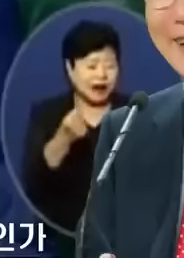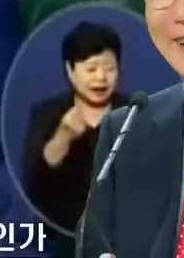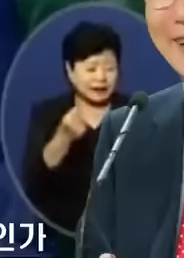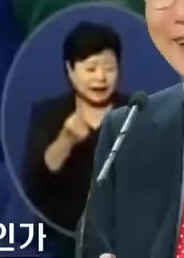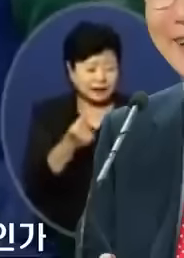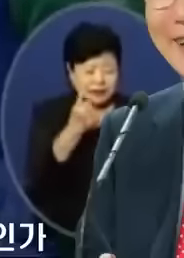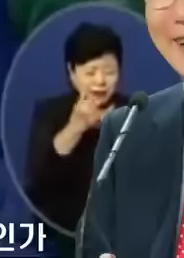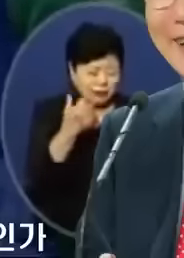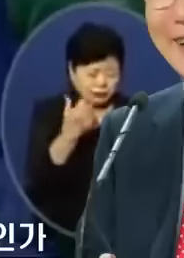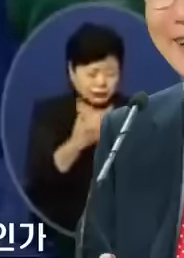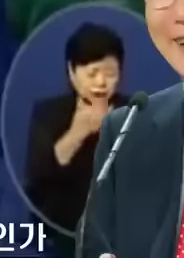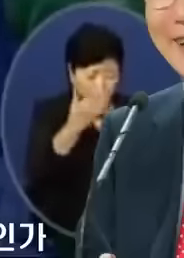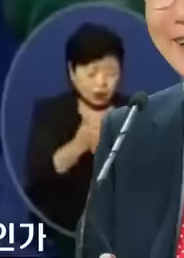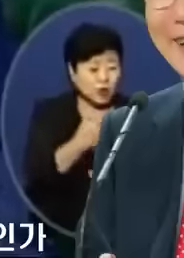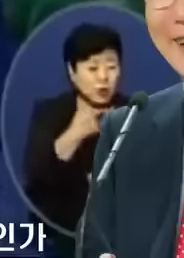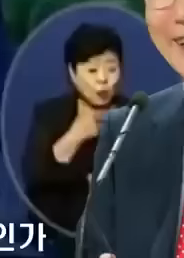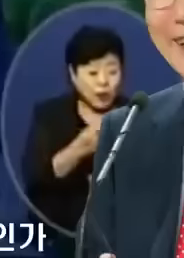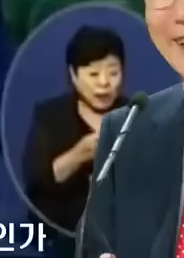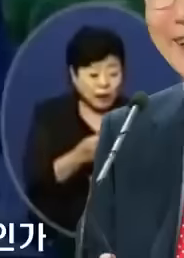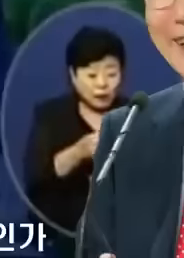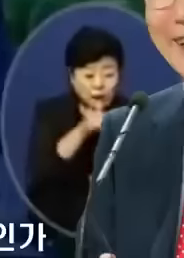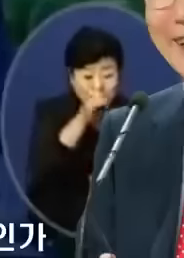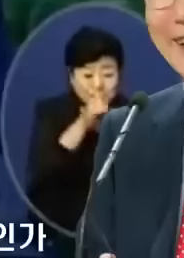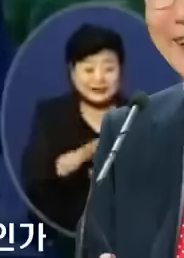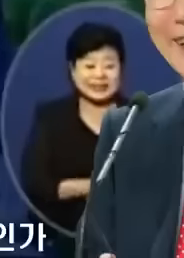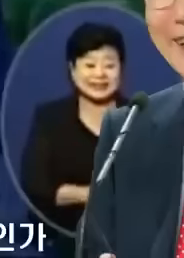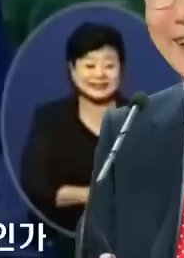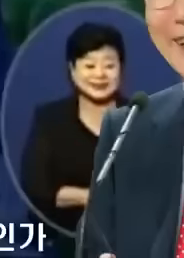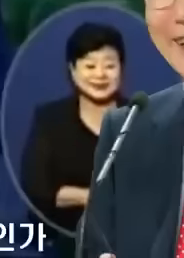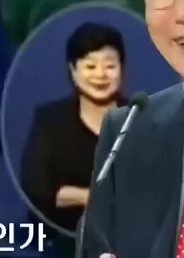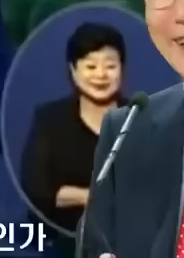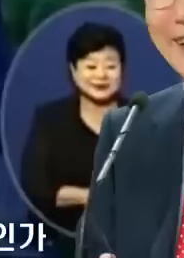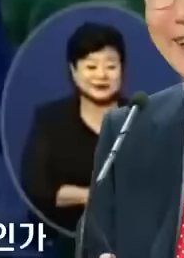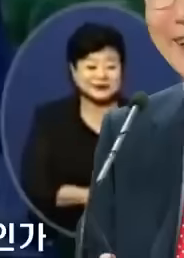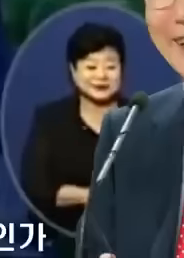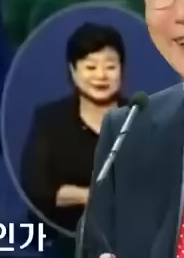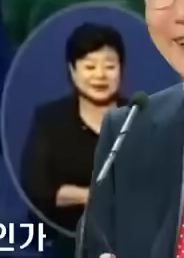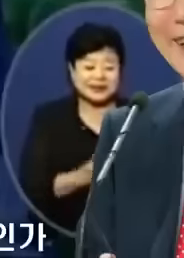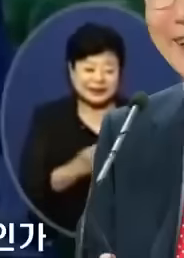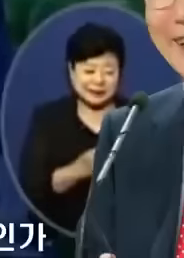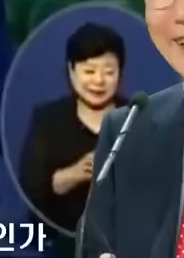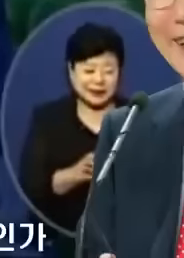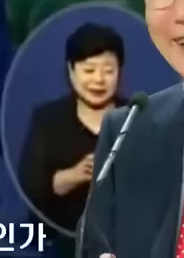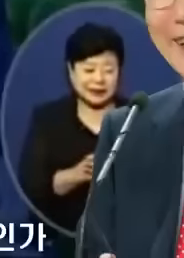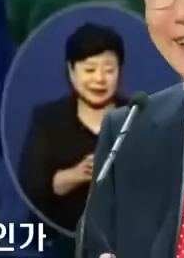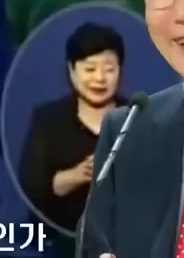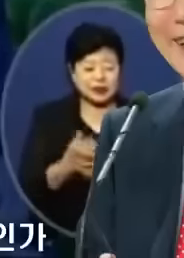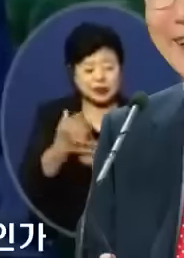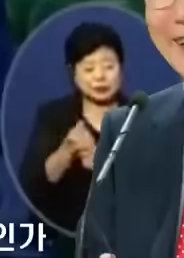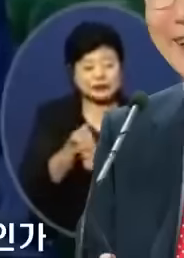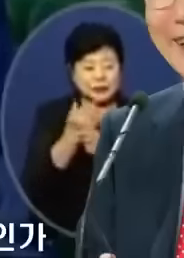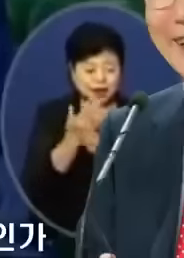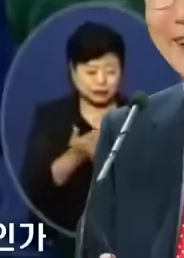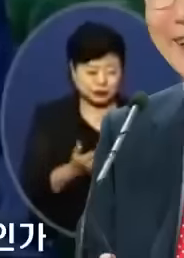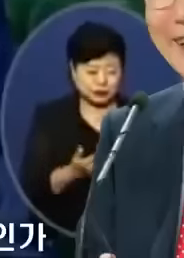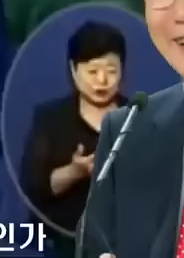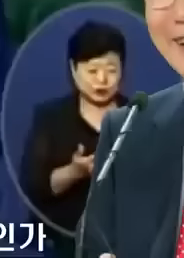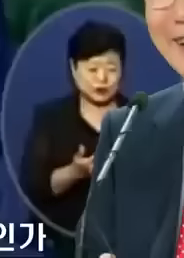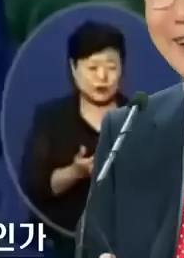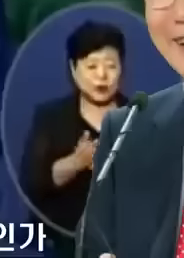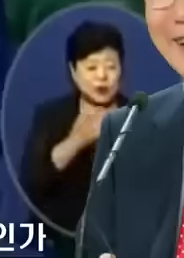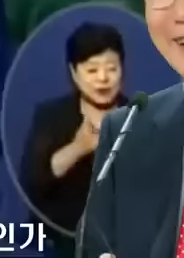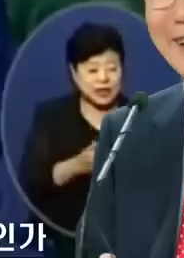강건하고 생명을 얻되 풍성히 얻기를 원하시는 하나님이신 것입니다. 그렇기 때문에 우리를 붙들어 주시고 그